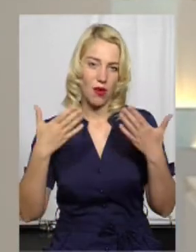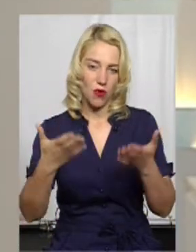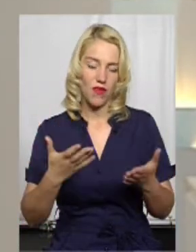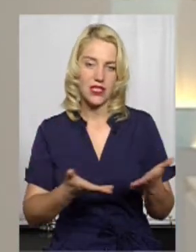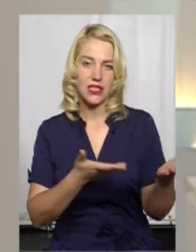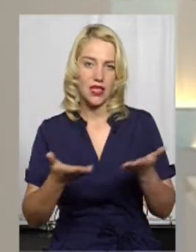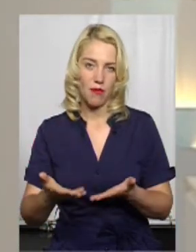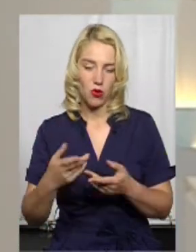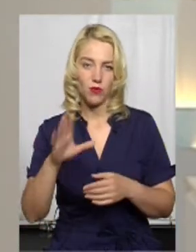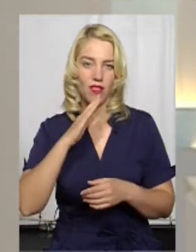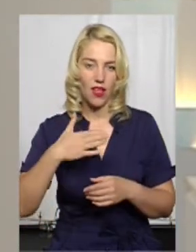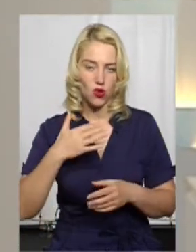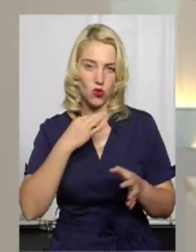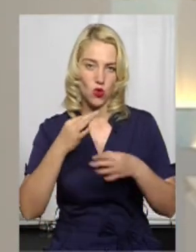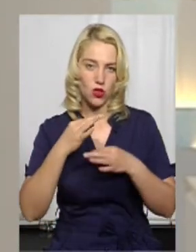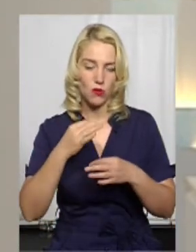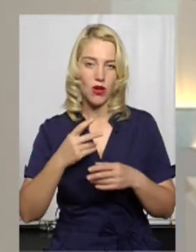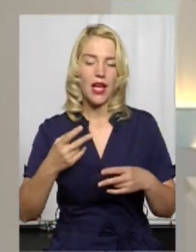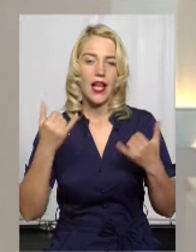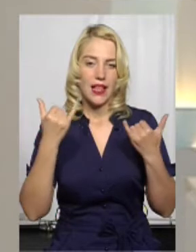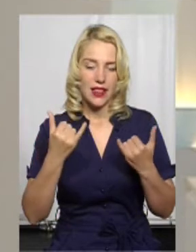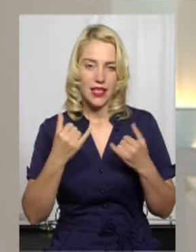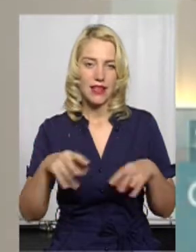долучатися до нашої розмови. Нині вона про фундук.